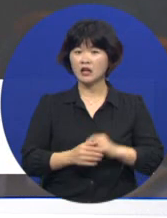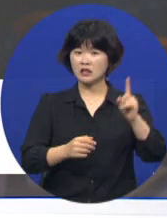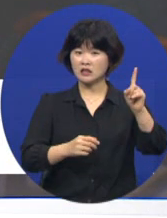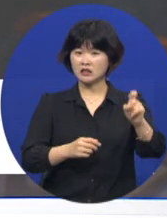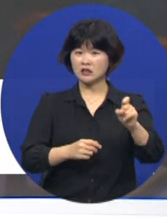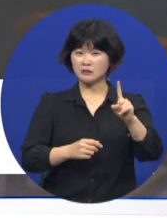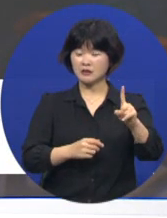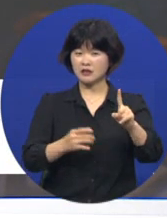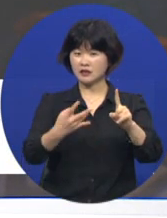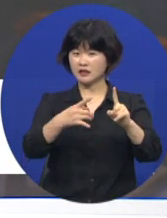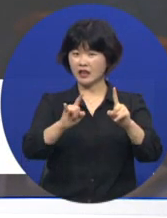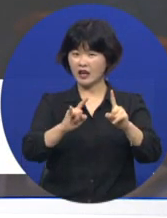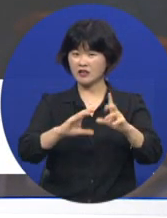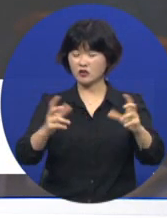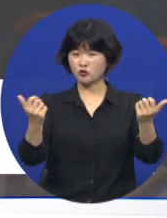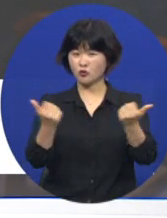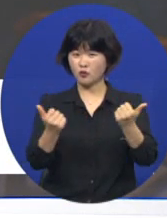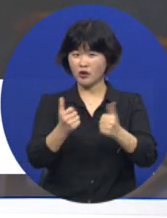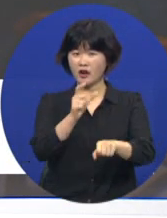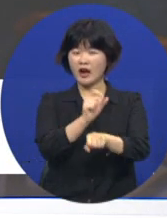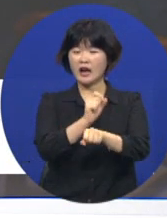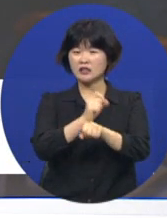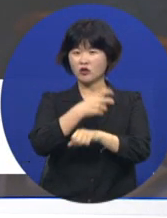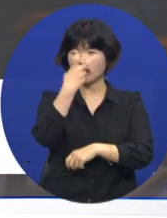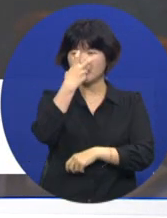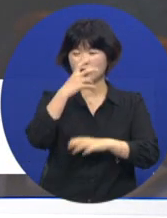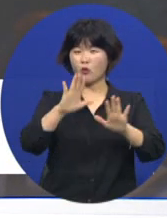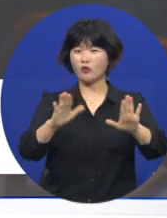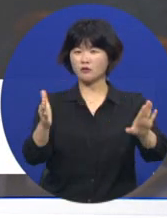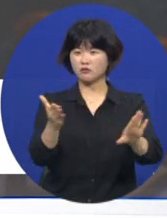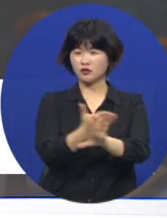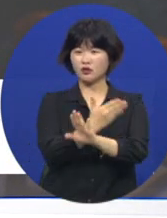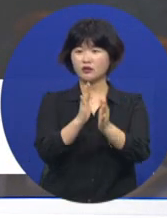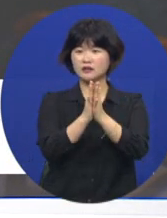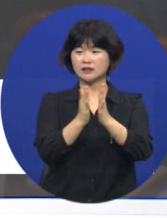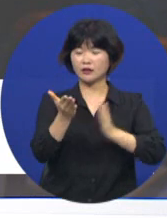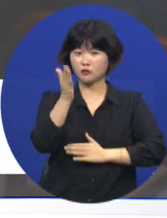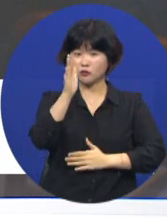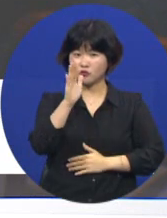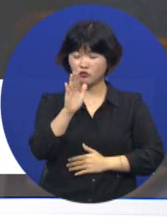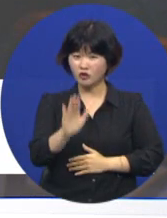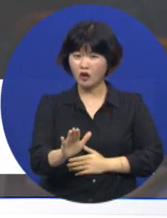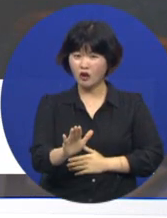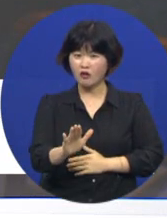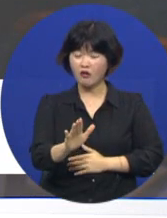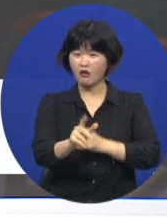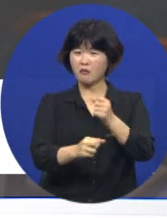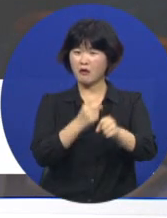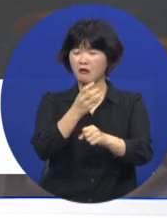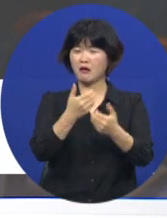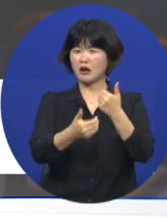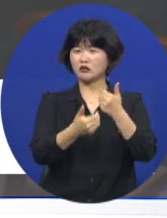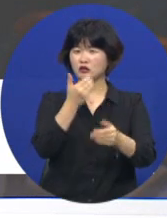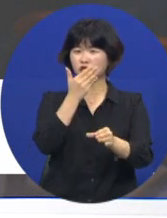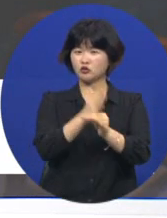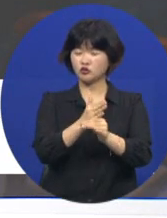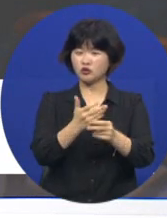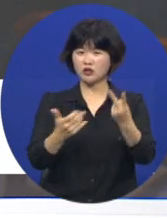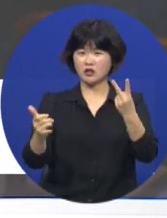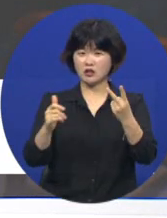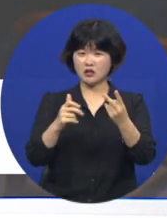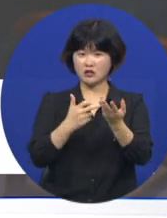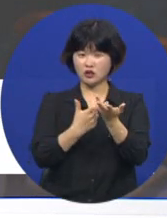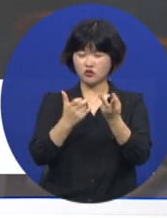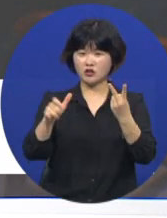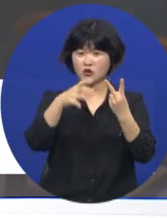제11대 제주도 의회의 마지막 행정사무감사가 오늘부터 시작됐는데요. 수년째 갈등이 이어지고 있는 제주